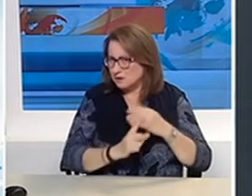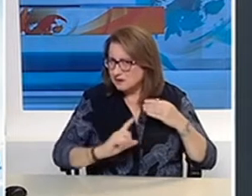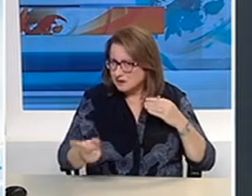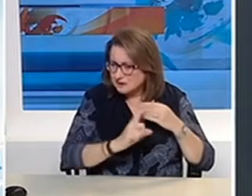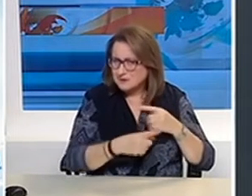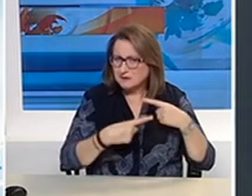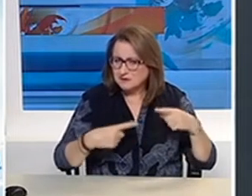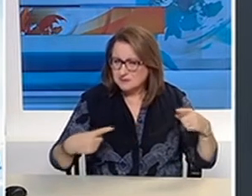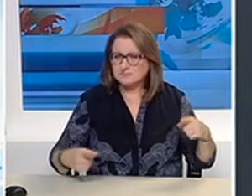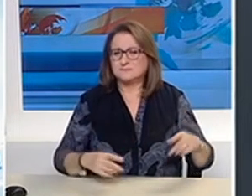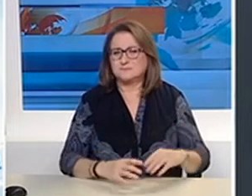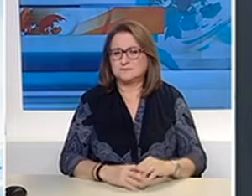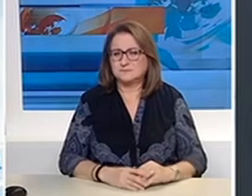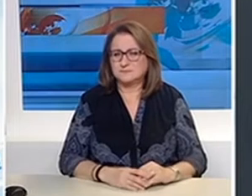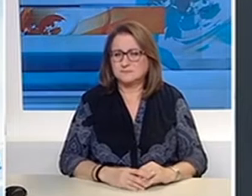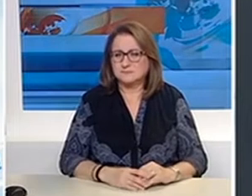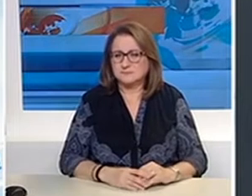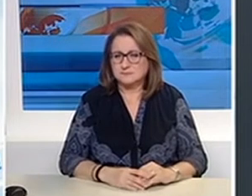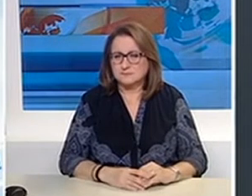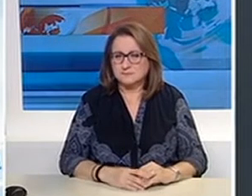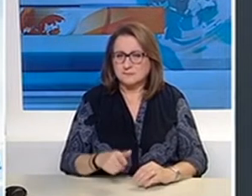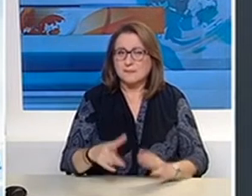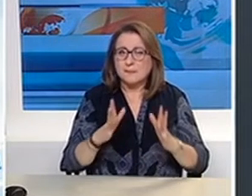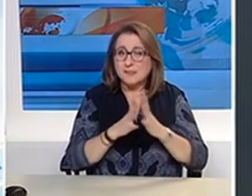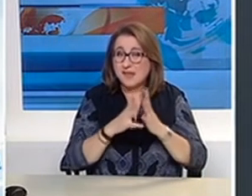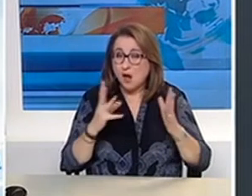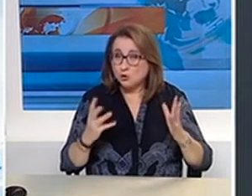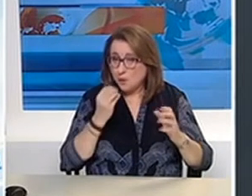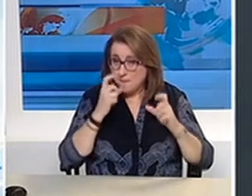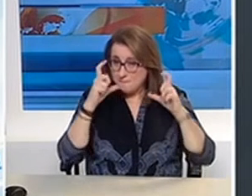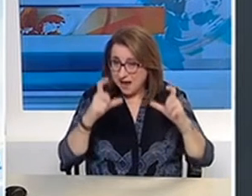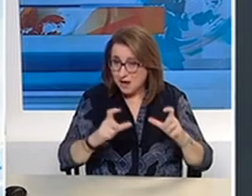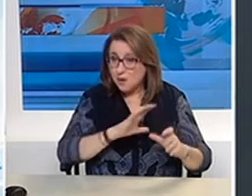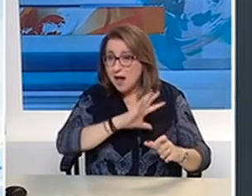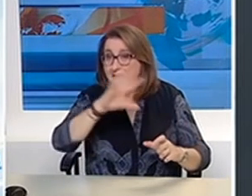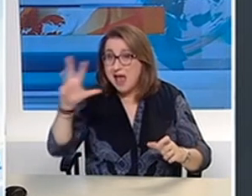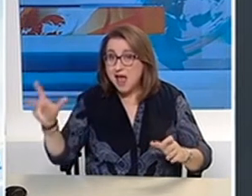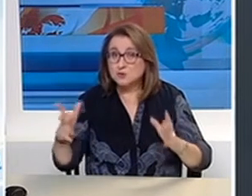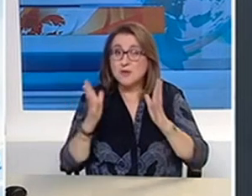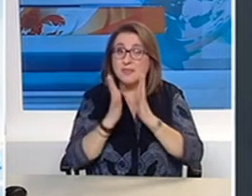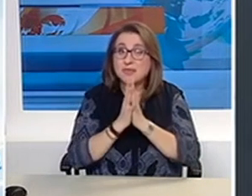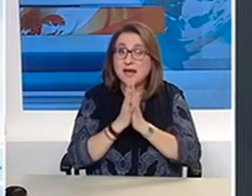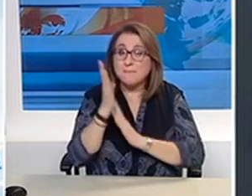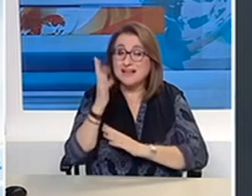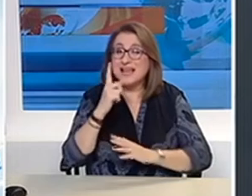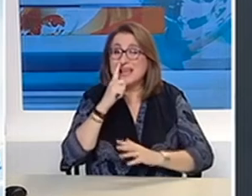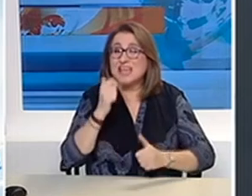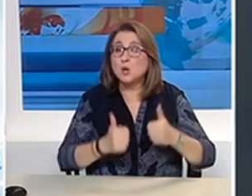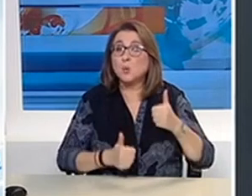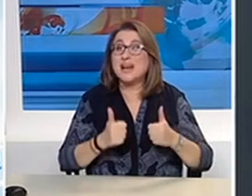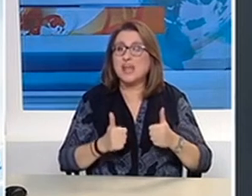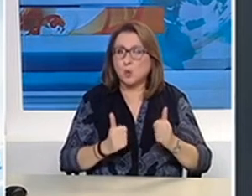σημαία διεθνών πλοών, η οδηγία θα έχουν εφαρμογή από τις 18 Πέμπτου μέχρι τις 15 Έκτου, από τη Δευτέρα